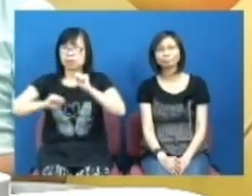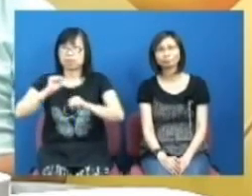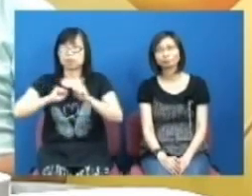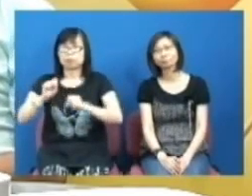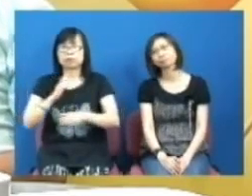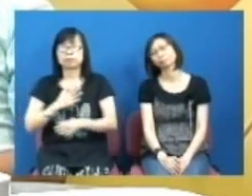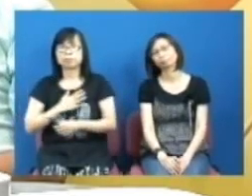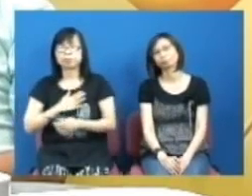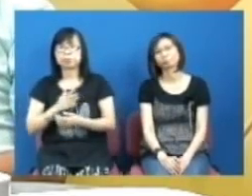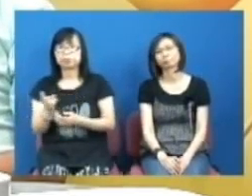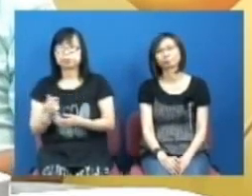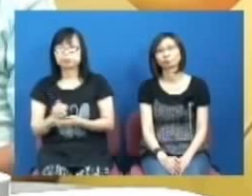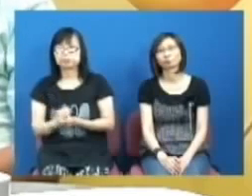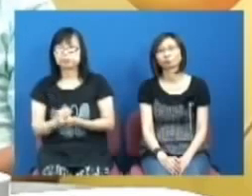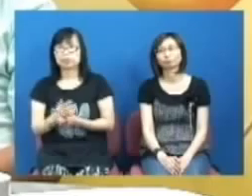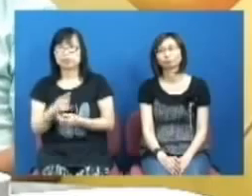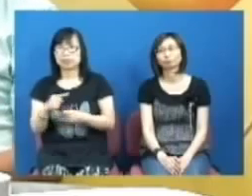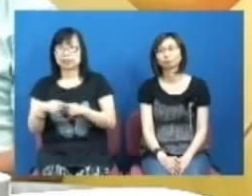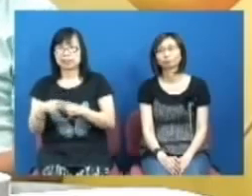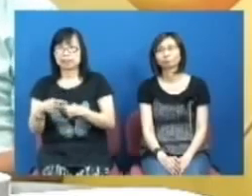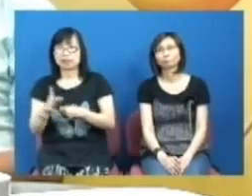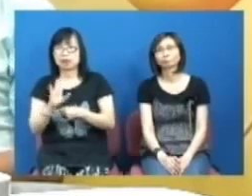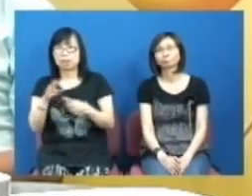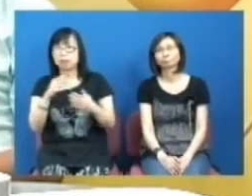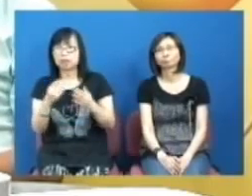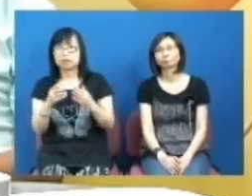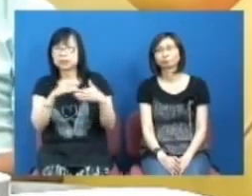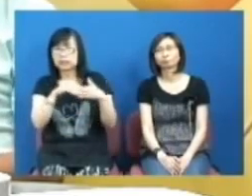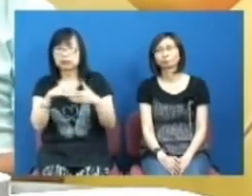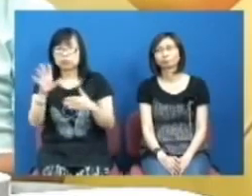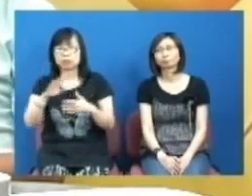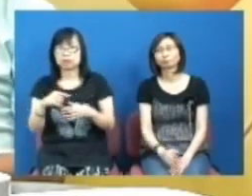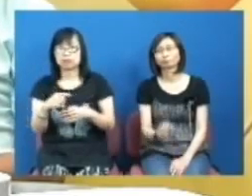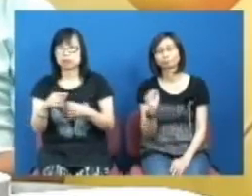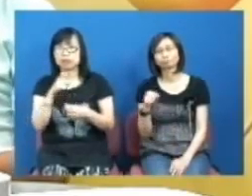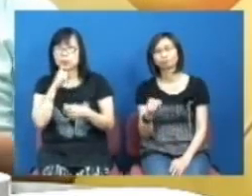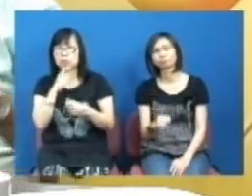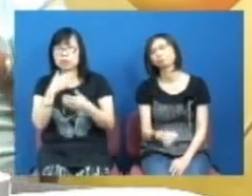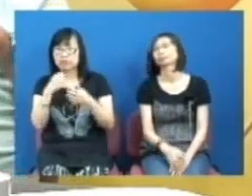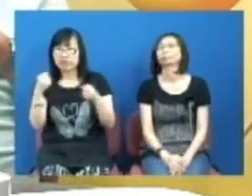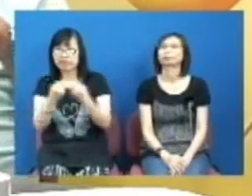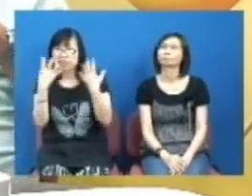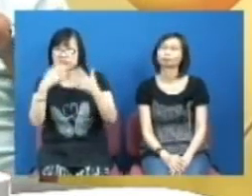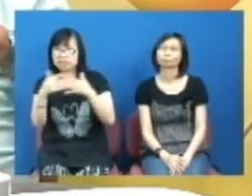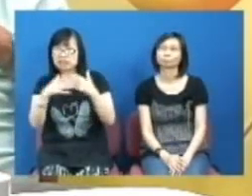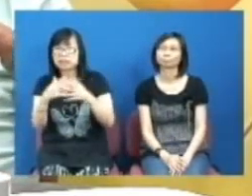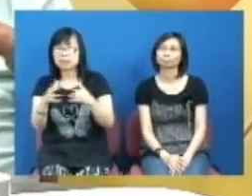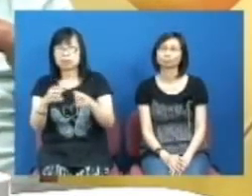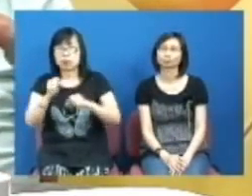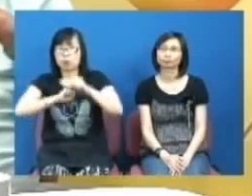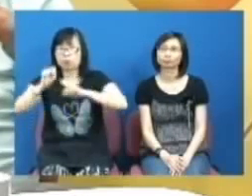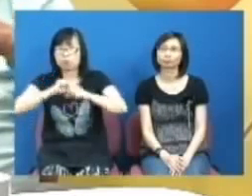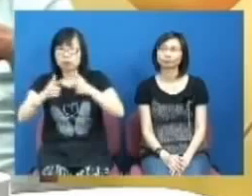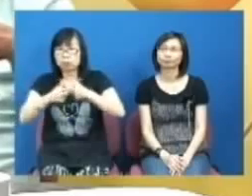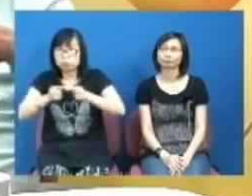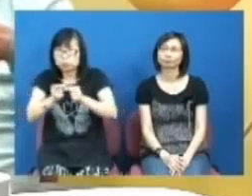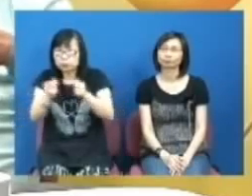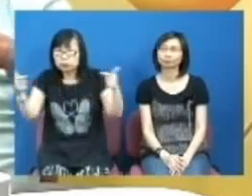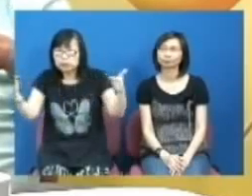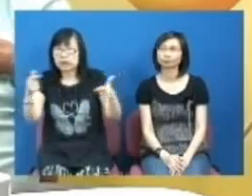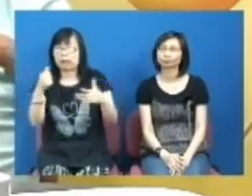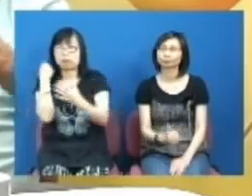因為為什麼呢？他第一，他不夠領導，因為如果出了事的時候他要負責，即是說那個運動越來越大，去到一個對抗的